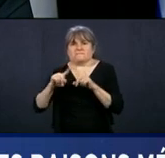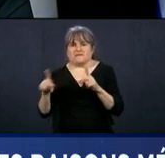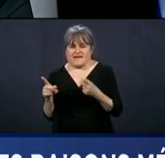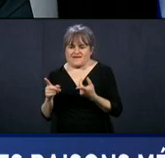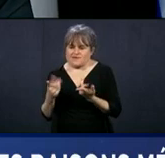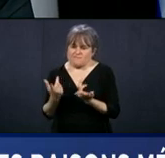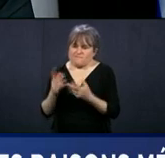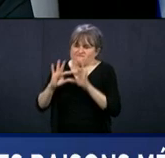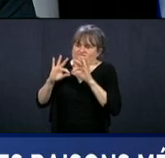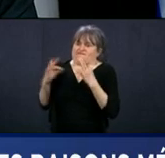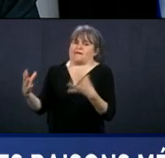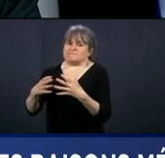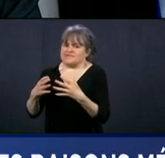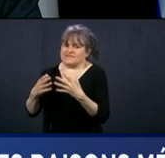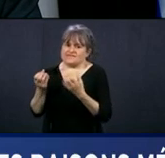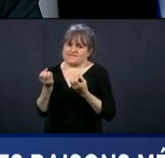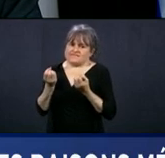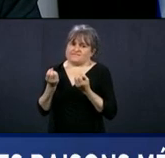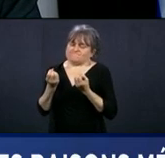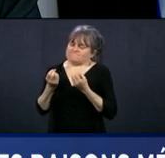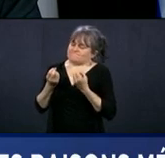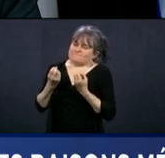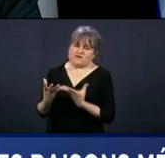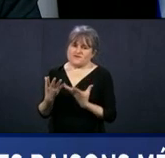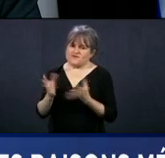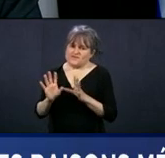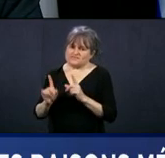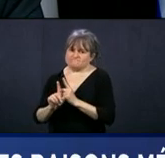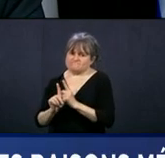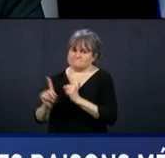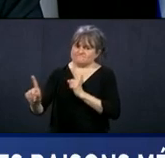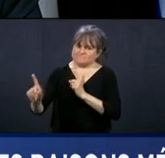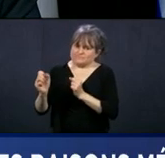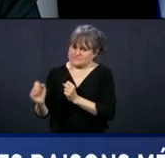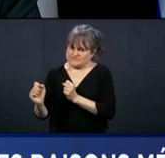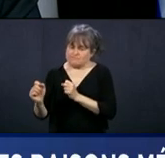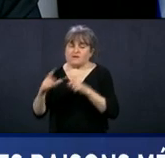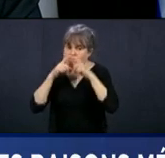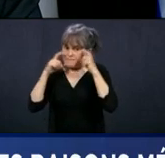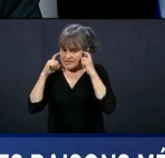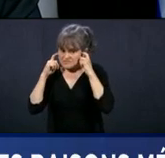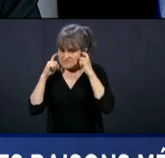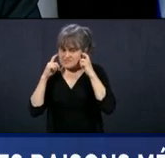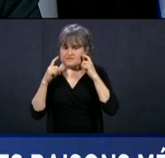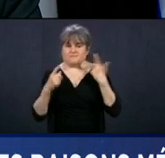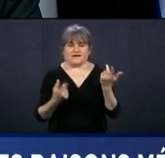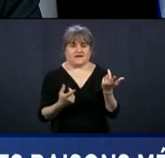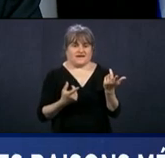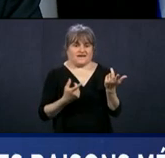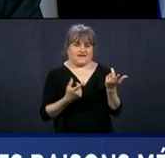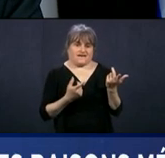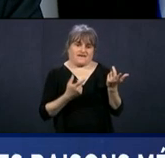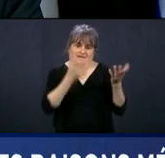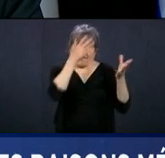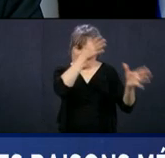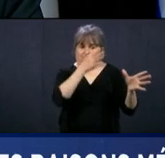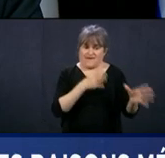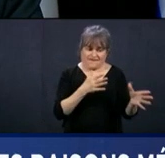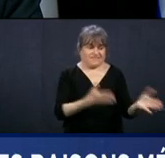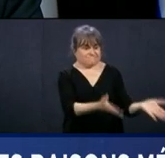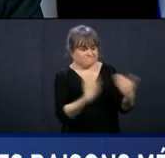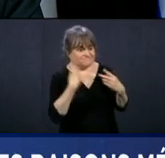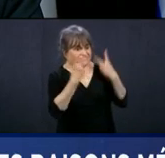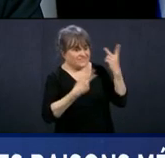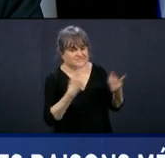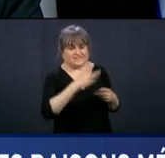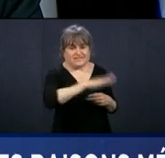ce n'est pas le même genre d'exposition qu'on peut dire. Et n'oubliez pas, ça va être vraiment avec des masques que les gens vont travailler dans ce contexte-là. Puis s'ils ont des problèmes de